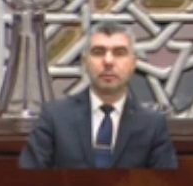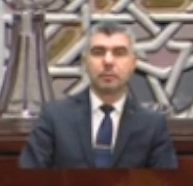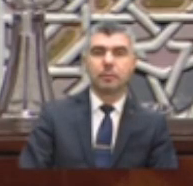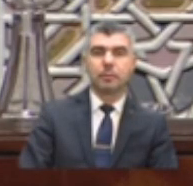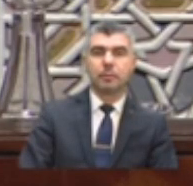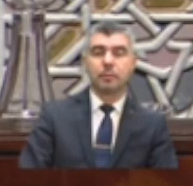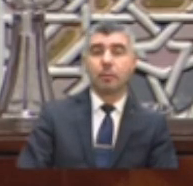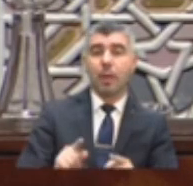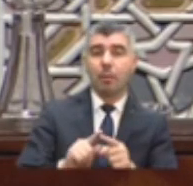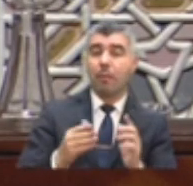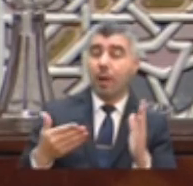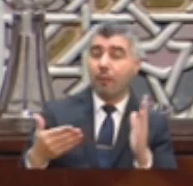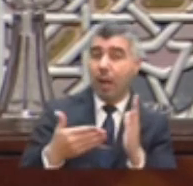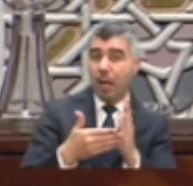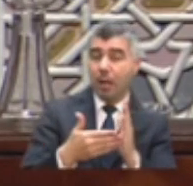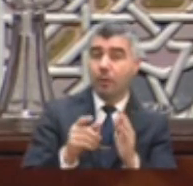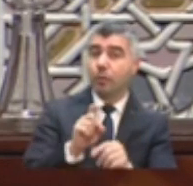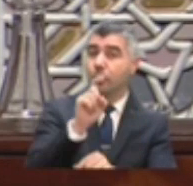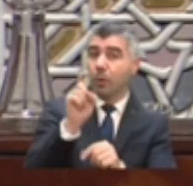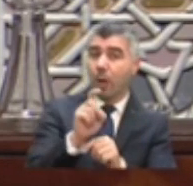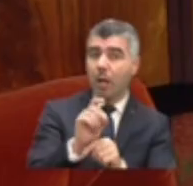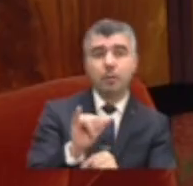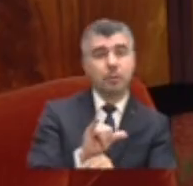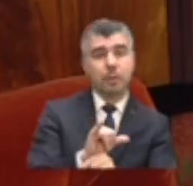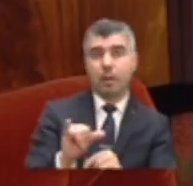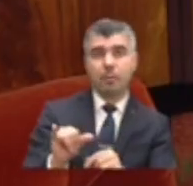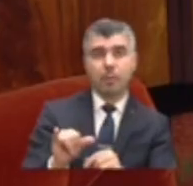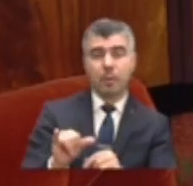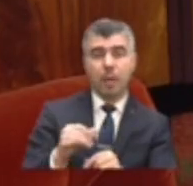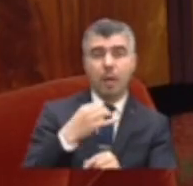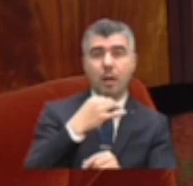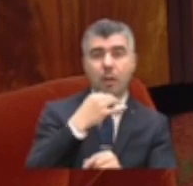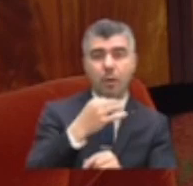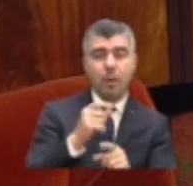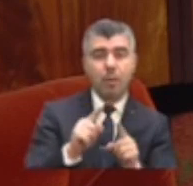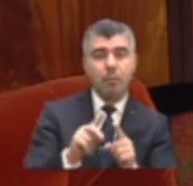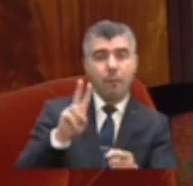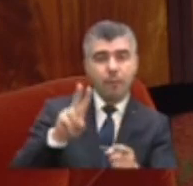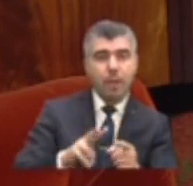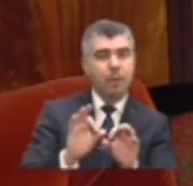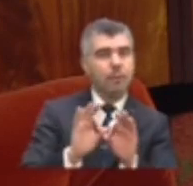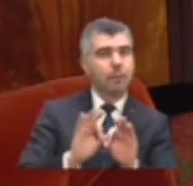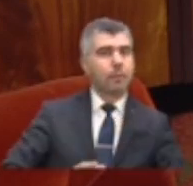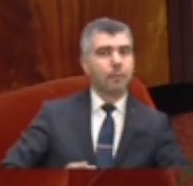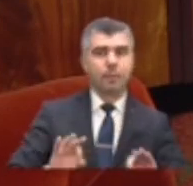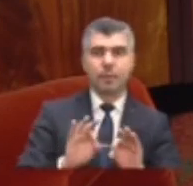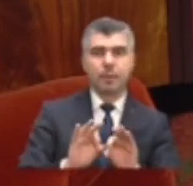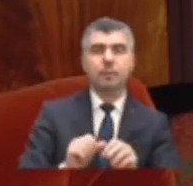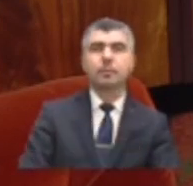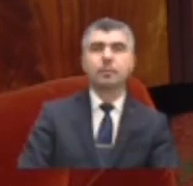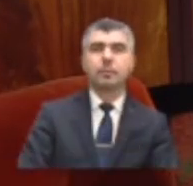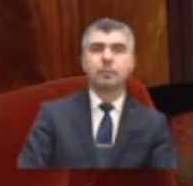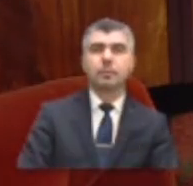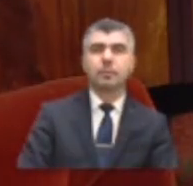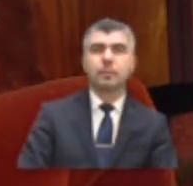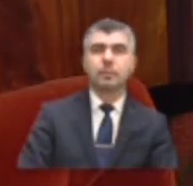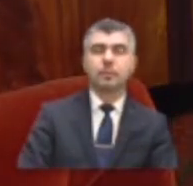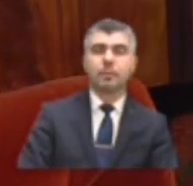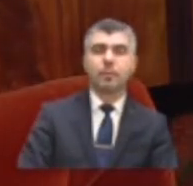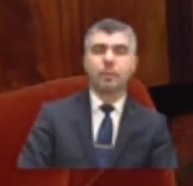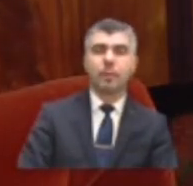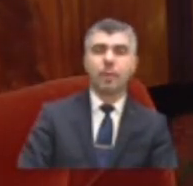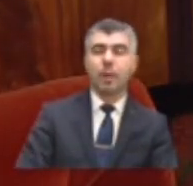هذا التعقيب الاخير ما عندوش علاقه بالسؤال، ولكن غنقول بانه ماشي صحيح. هو بالنسبه